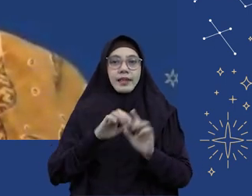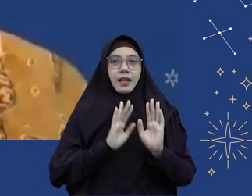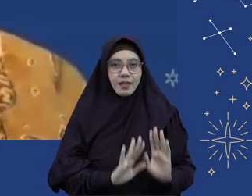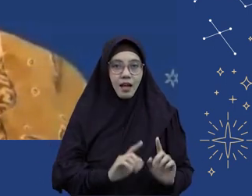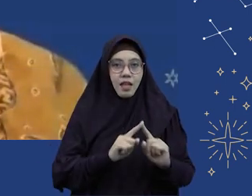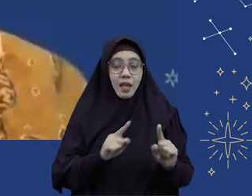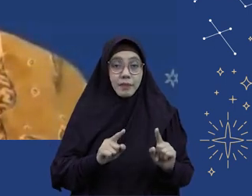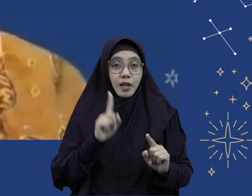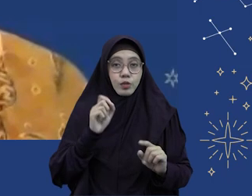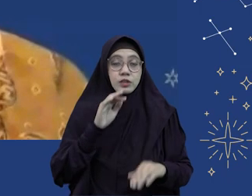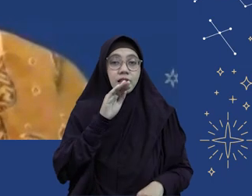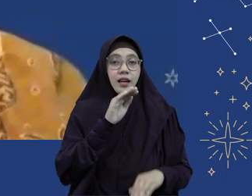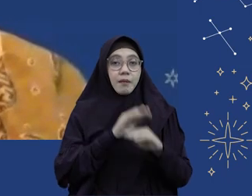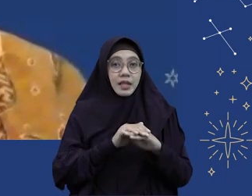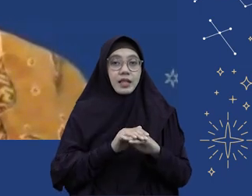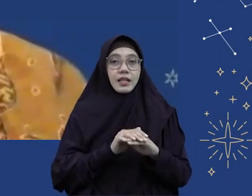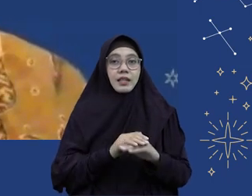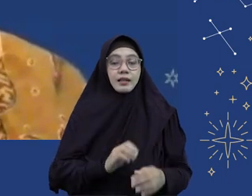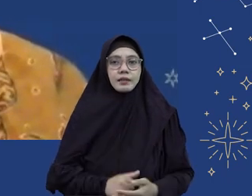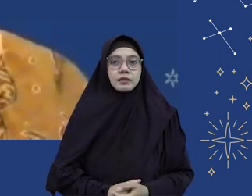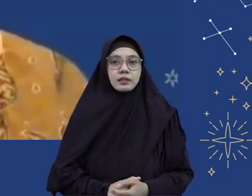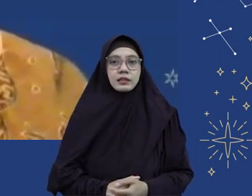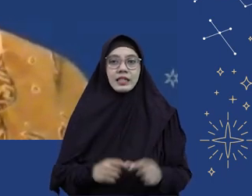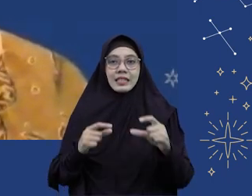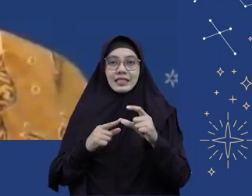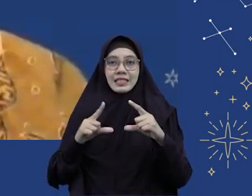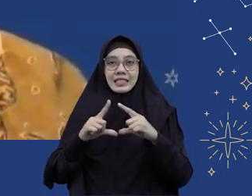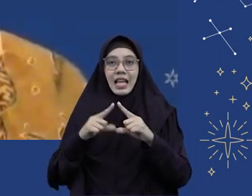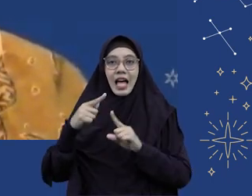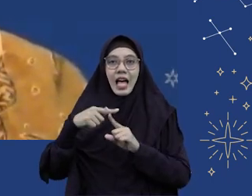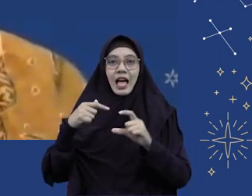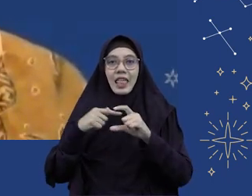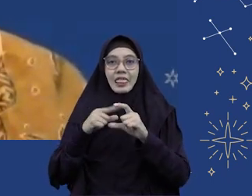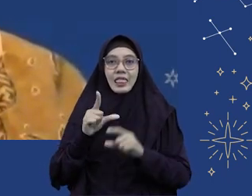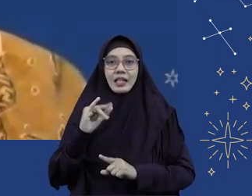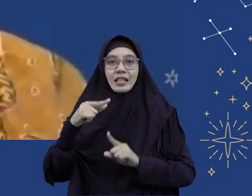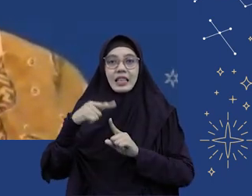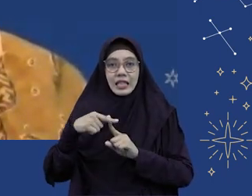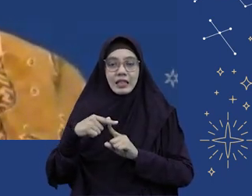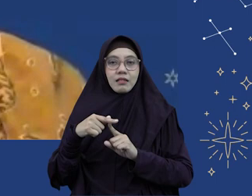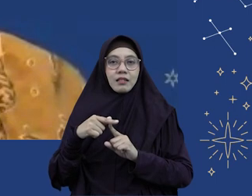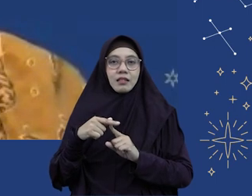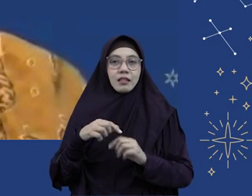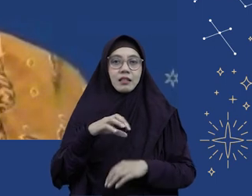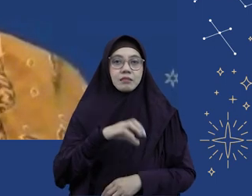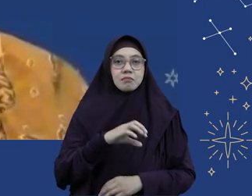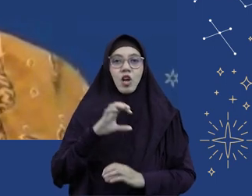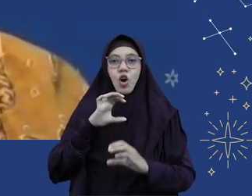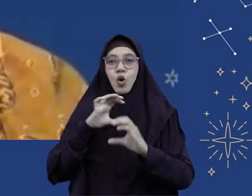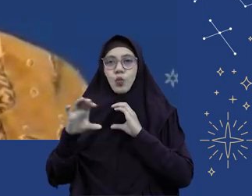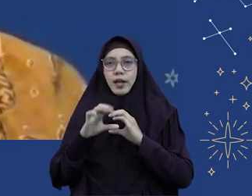pula dilengkapi dengan kehadiran satelit sebagai media komunikasi yang efektif untuk